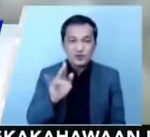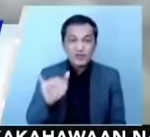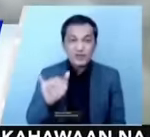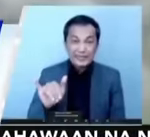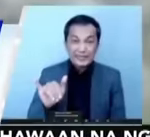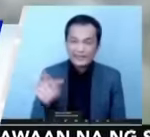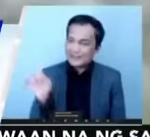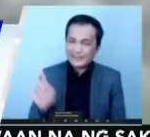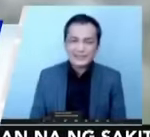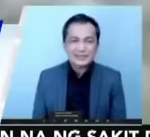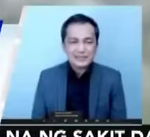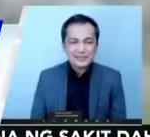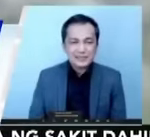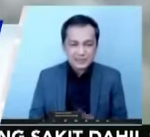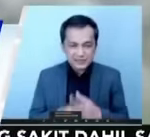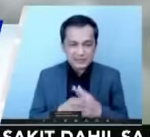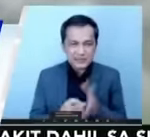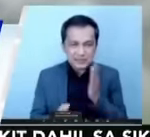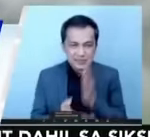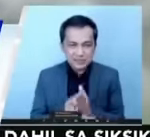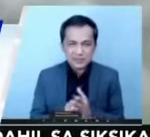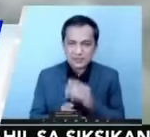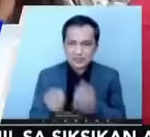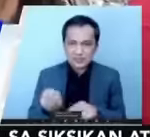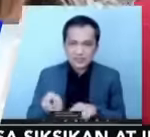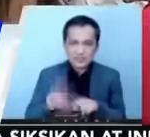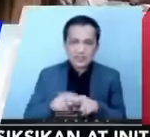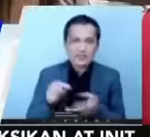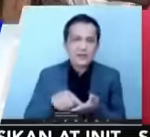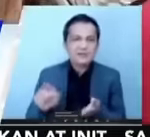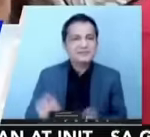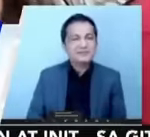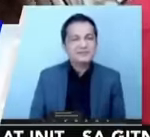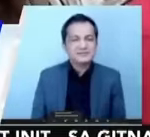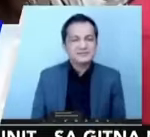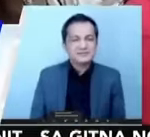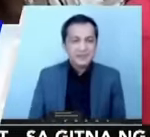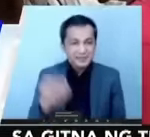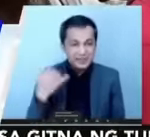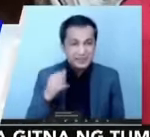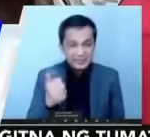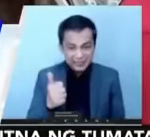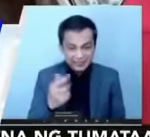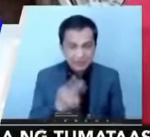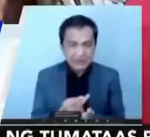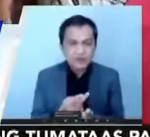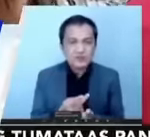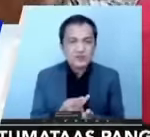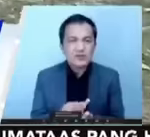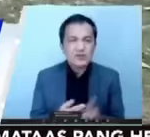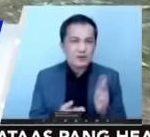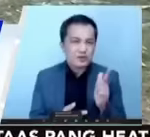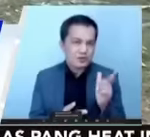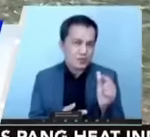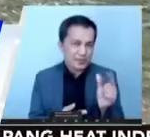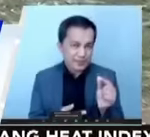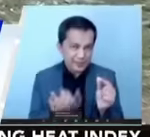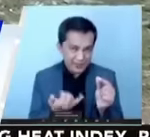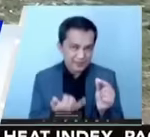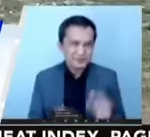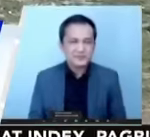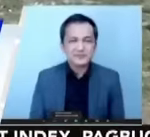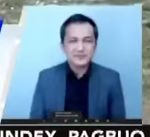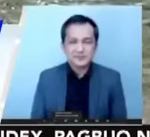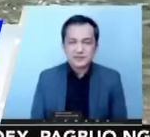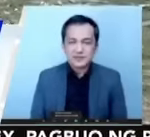Simula kasi nang itigil ito, nagtaas sila ng pamasahe. Ang dating 10 pisong singil, 20 pesos na. So 20, ito